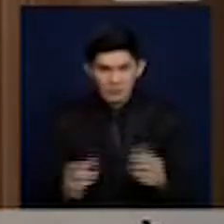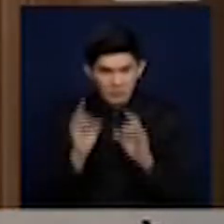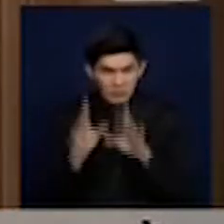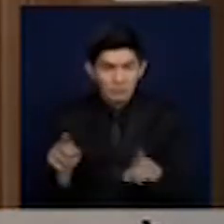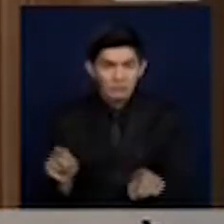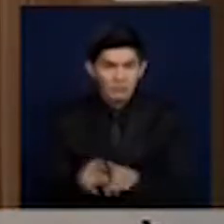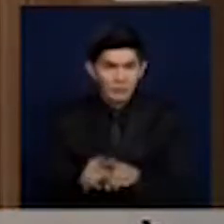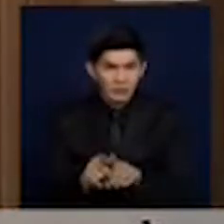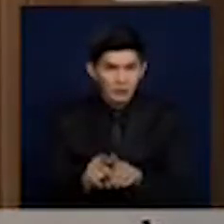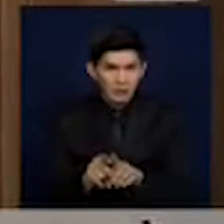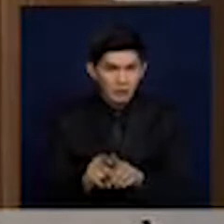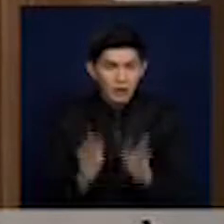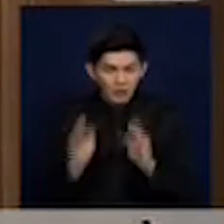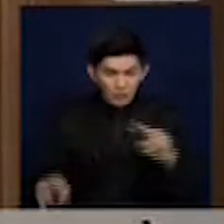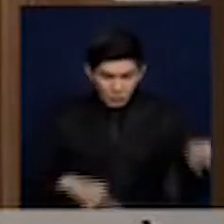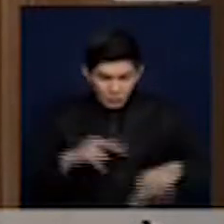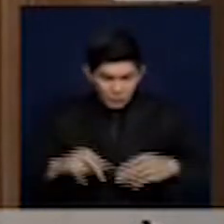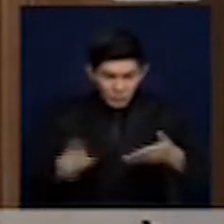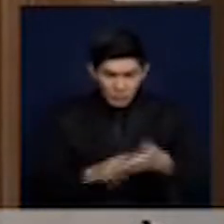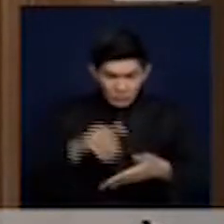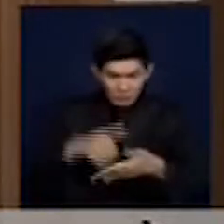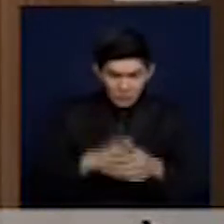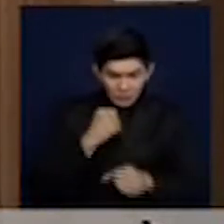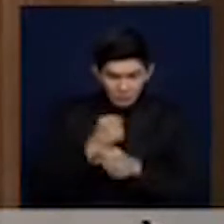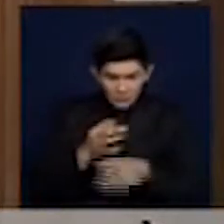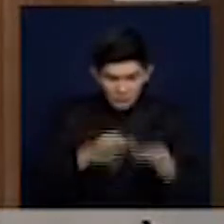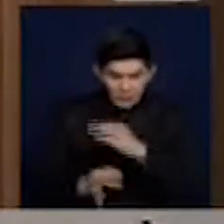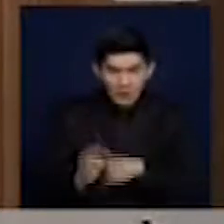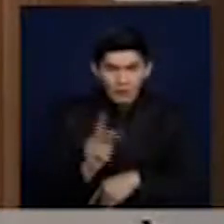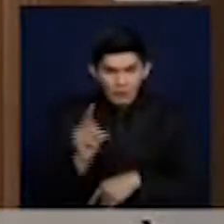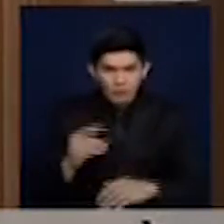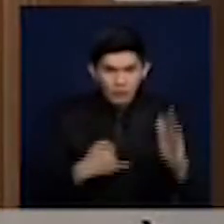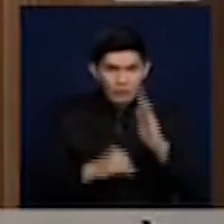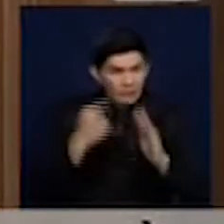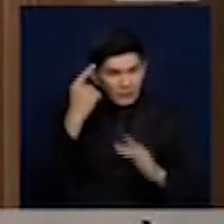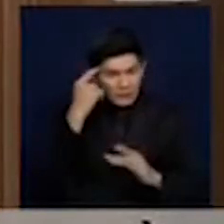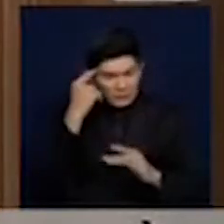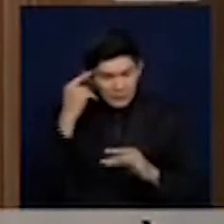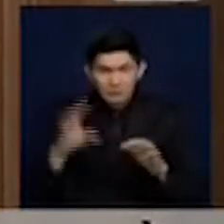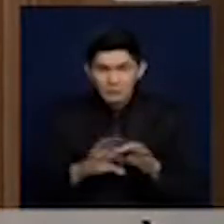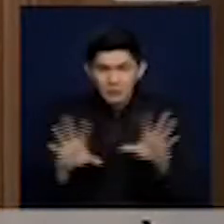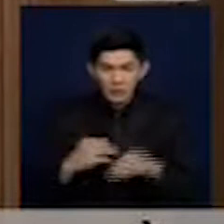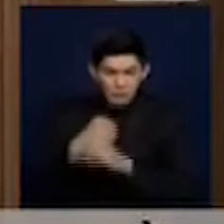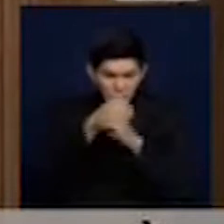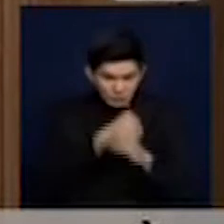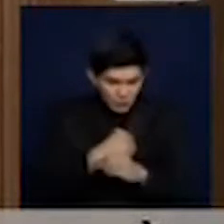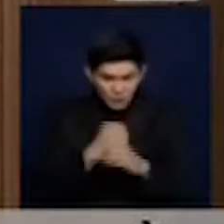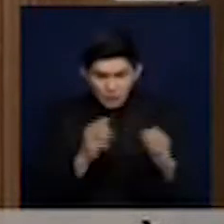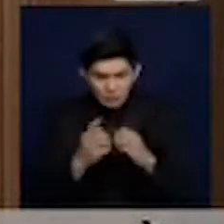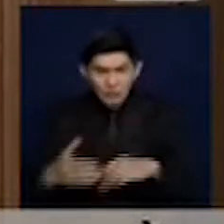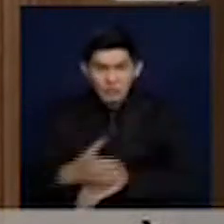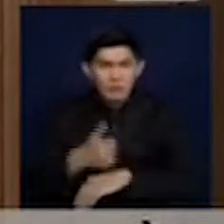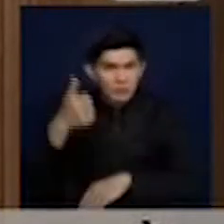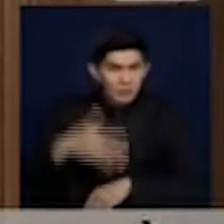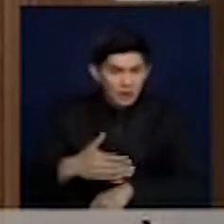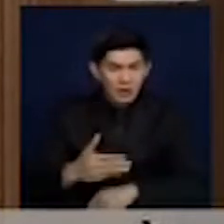าการตั้งผู้ตรวจการเลือกตั้งมาทำหน้าที่แทนกกต.จังหวัดไม่ตอบโจทย์เรื่องการป้องกันการแทรกแซงของฝ่ายการเมือง